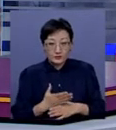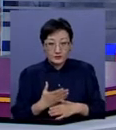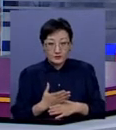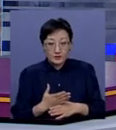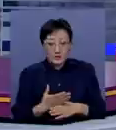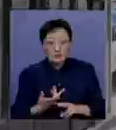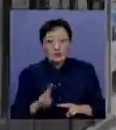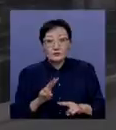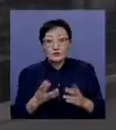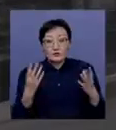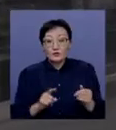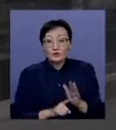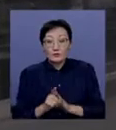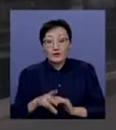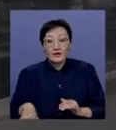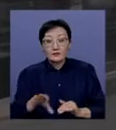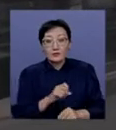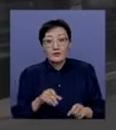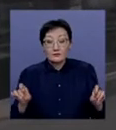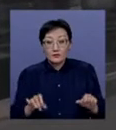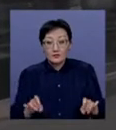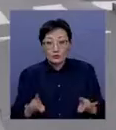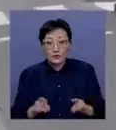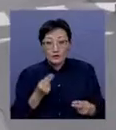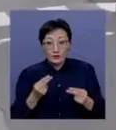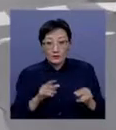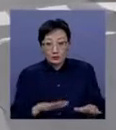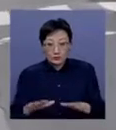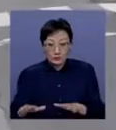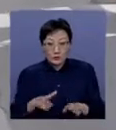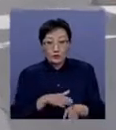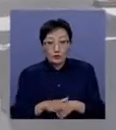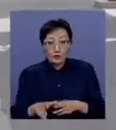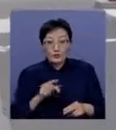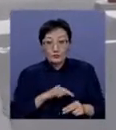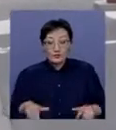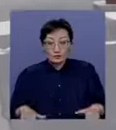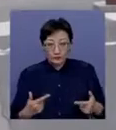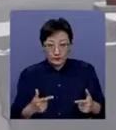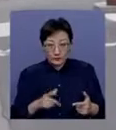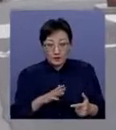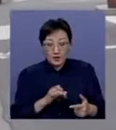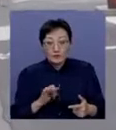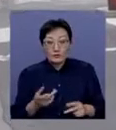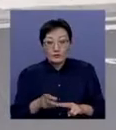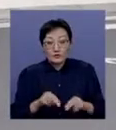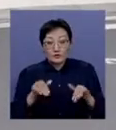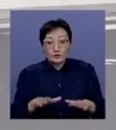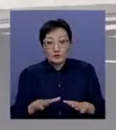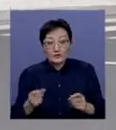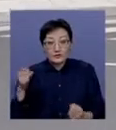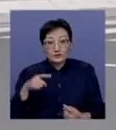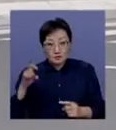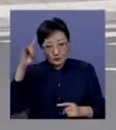тигізбек. Сондай-ақ бүгіннен бастап барлық мейрамхана мен тамақтану орындары толыққанды жұмыс режиміне көшеді. Мұндай шешім